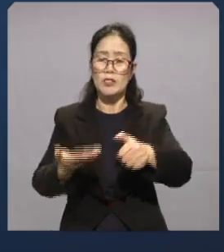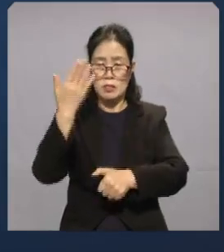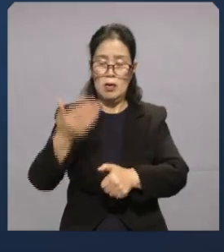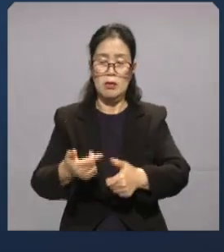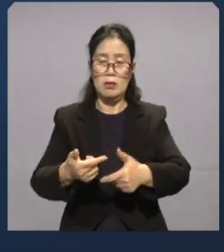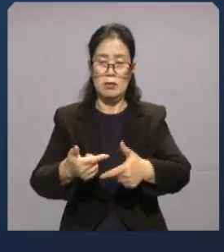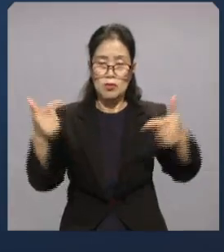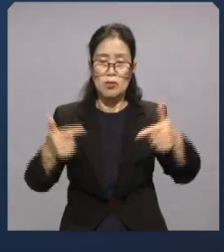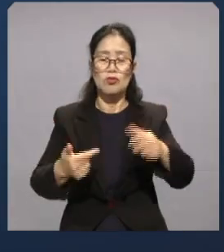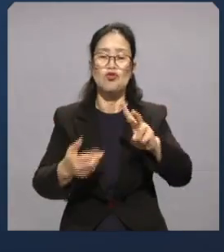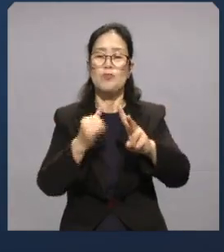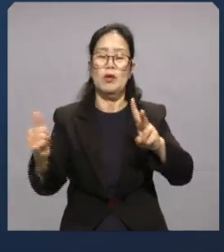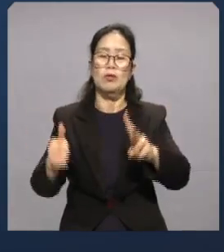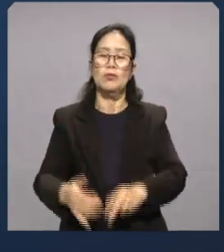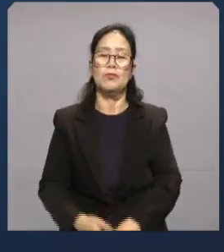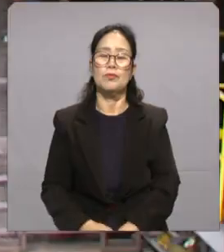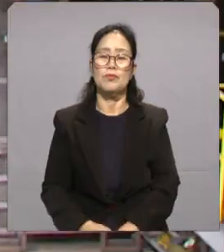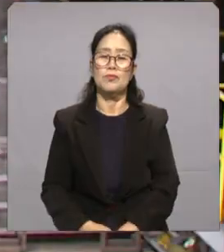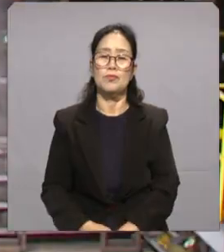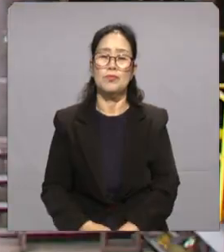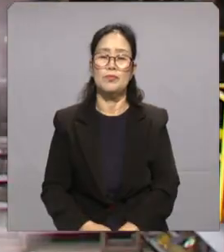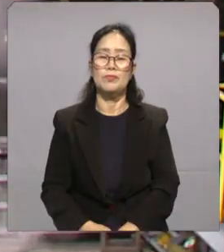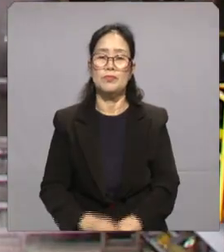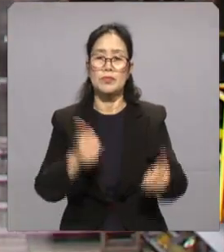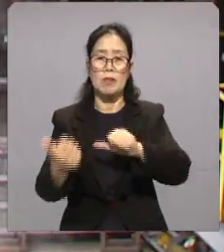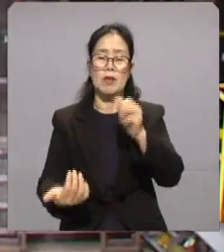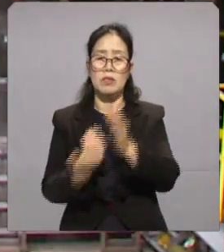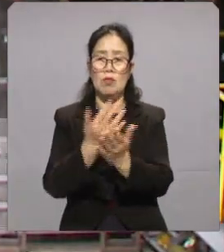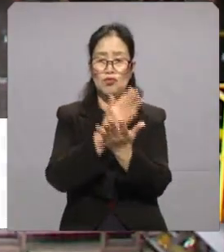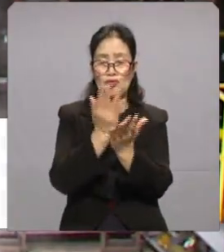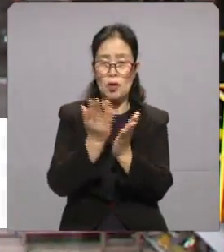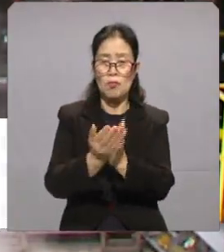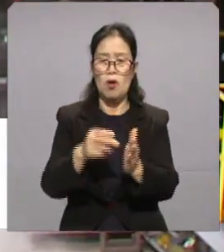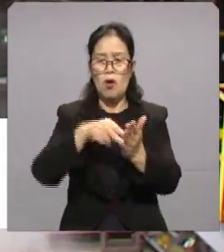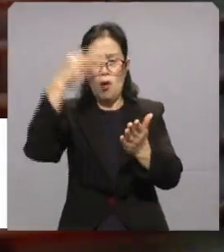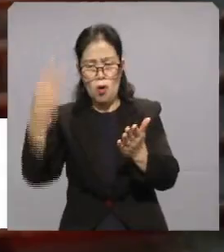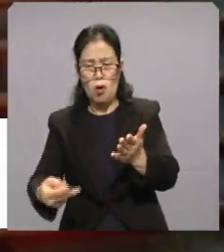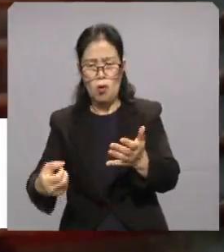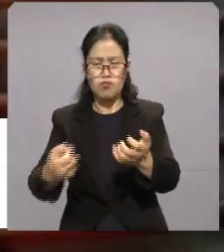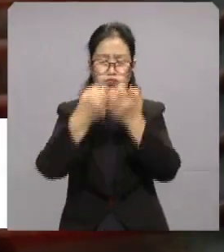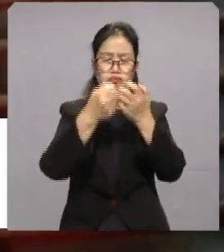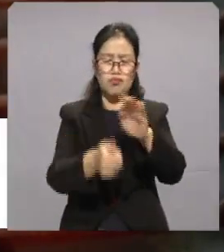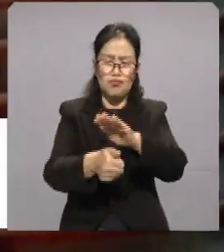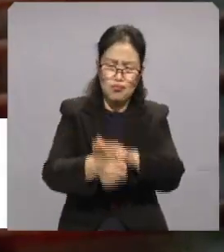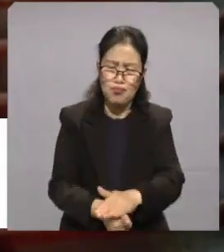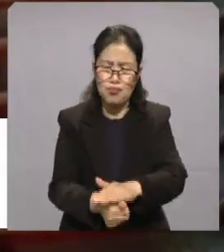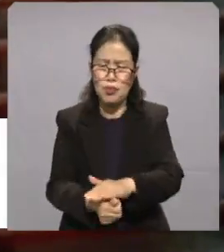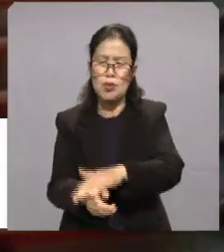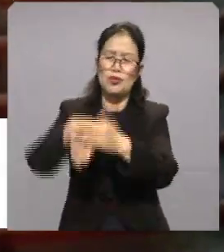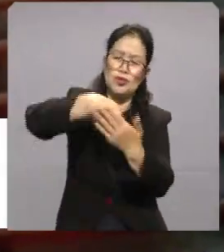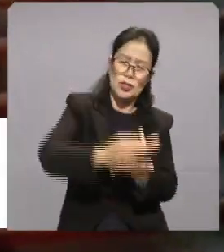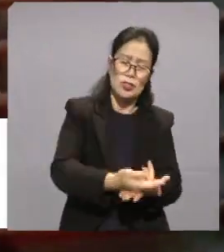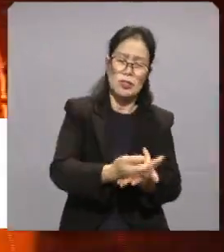늘어난 194명이 목숨을 잃었습니다. 사망사고 유형별로는 떨어짐과 부딪힘, 깔림, 뒤집힘이